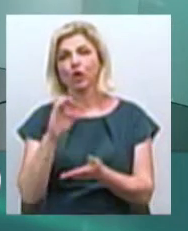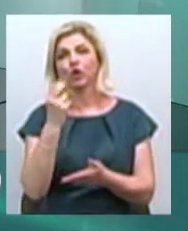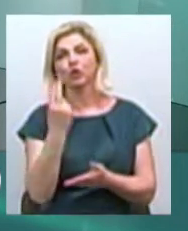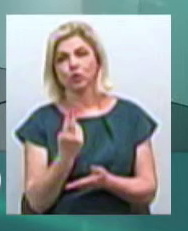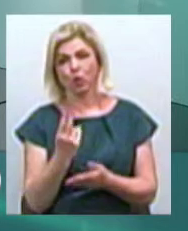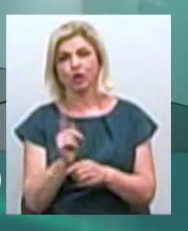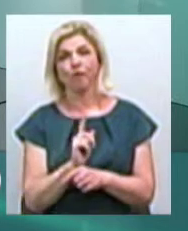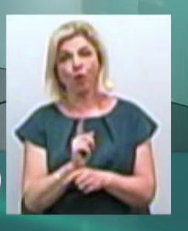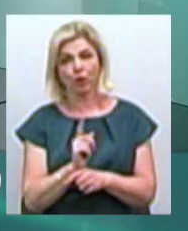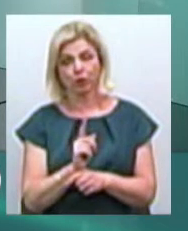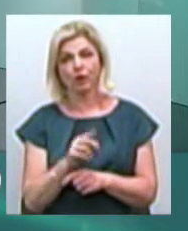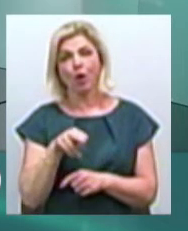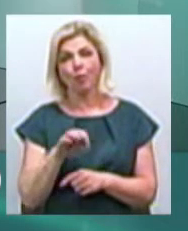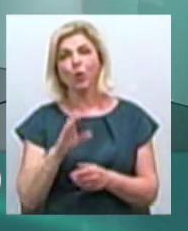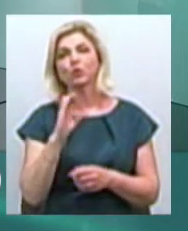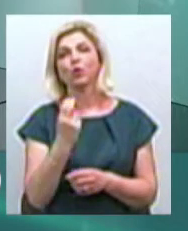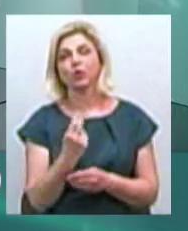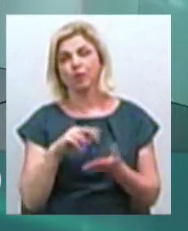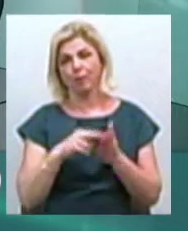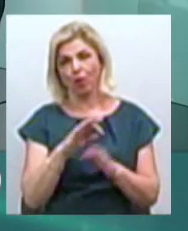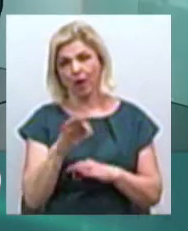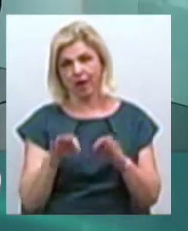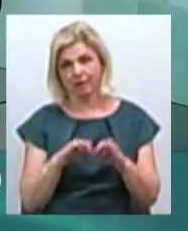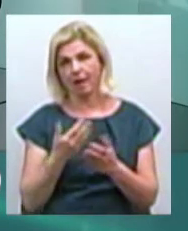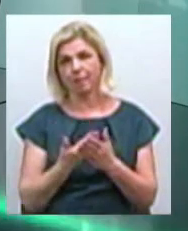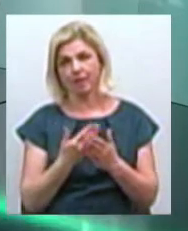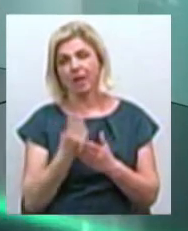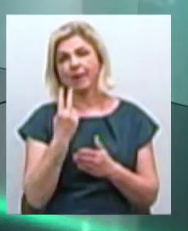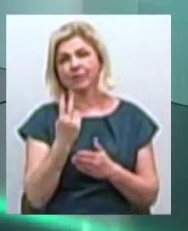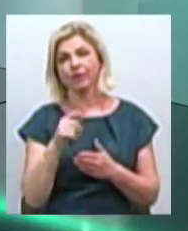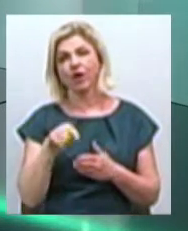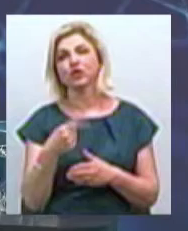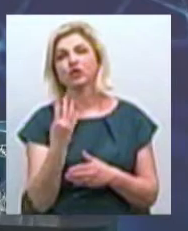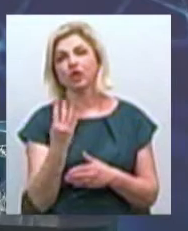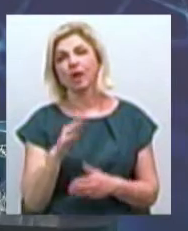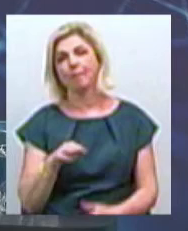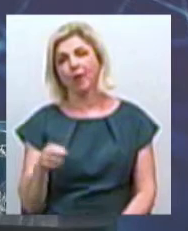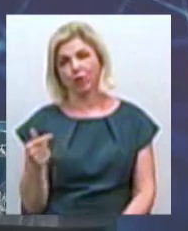квотою, за соціальними проєктами, і загальна сума там близько 2,4 мільйонів гривень.